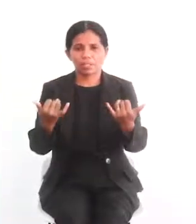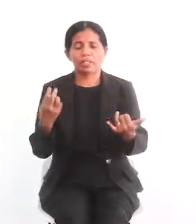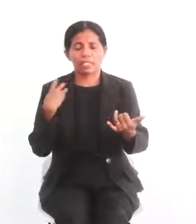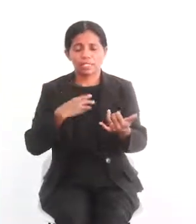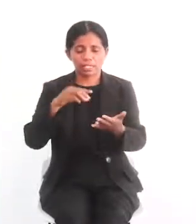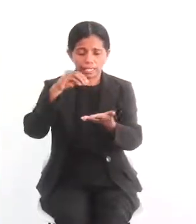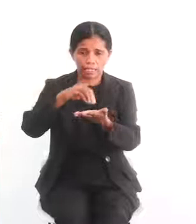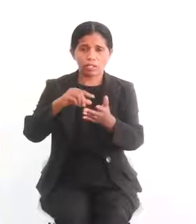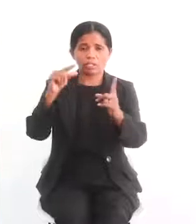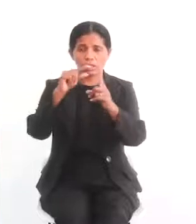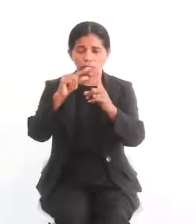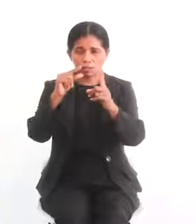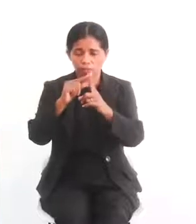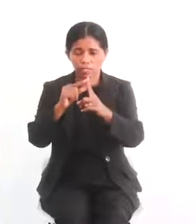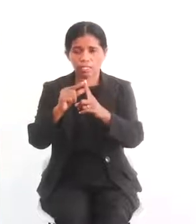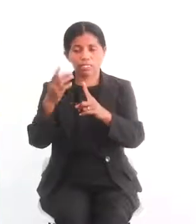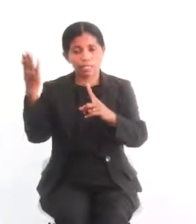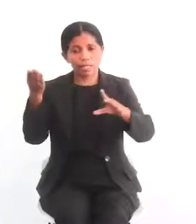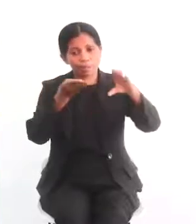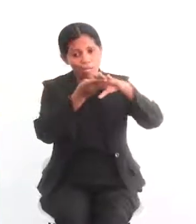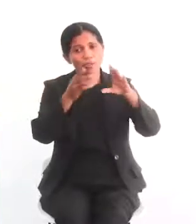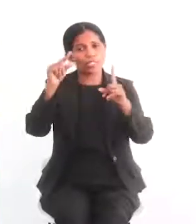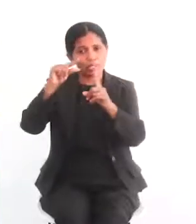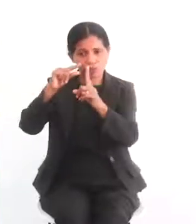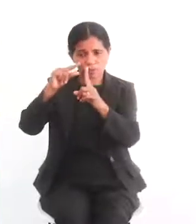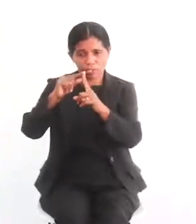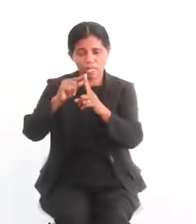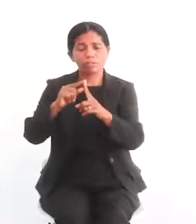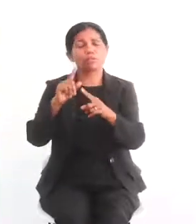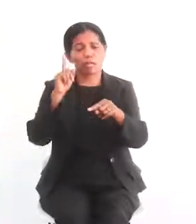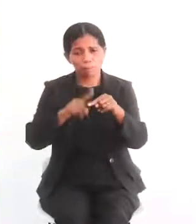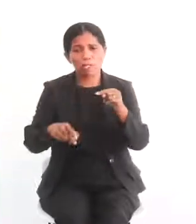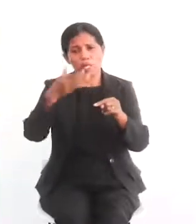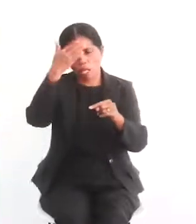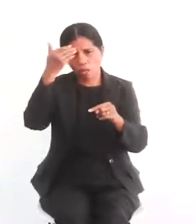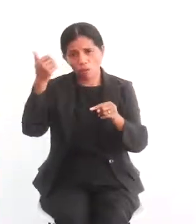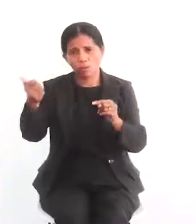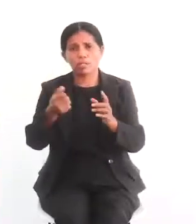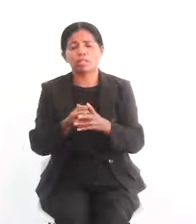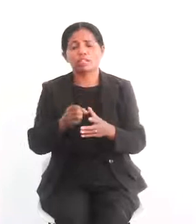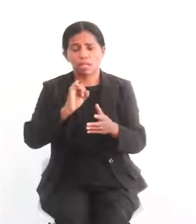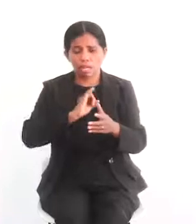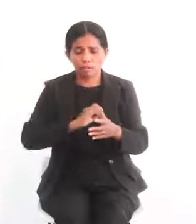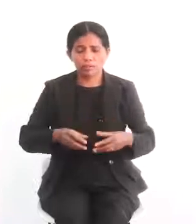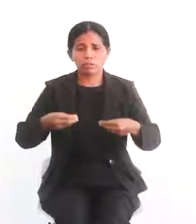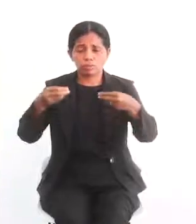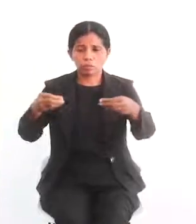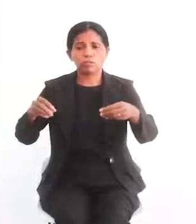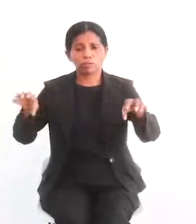tau lia fuan dobrado iha ita nye bangku lia fuan. Atu laha luha, no hau se fo servisu ba